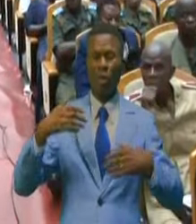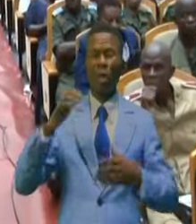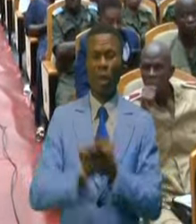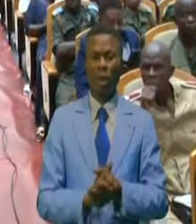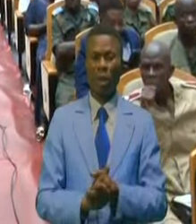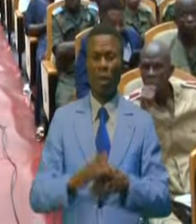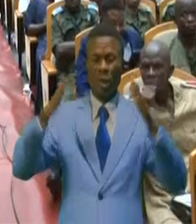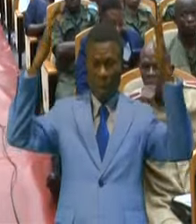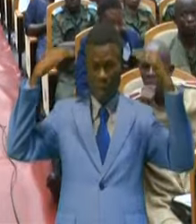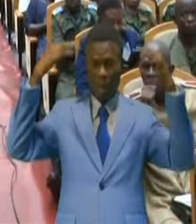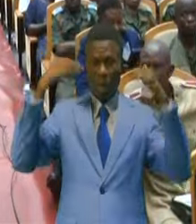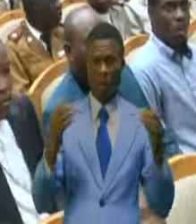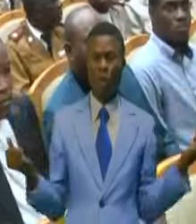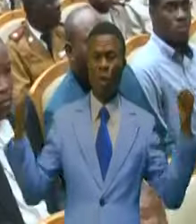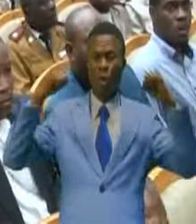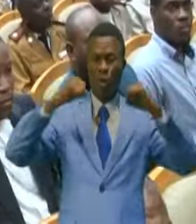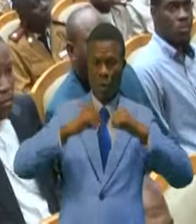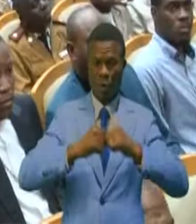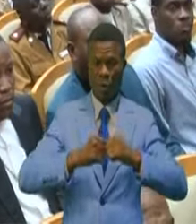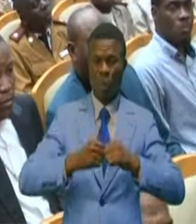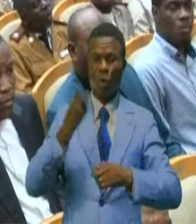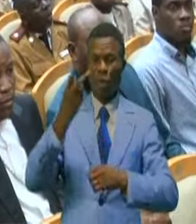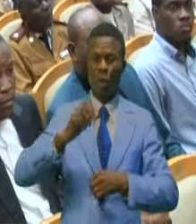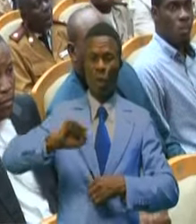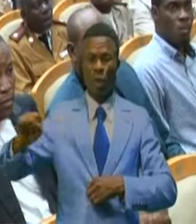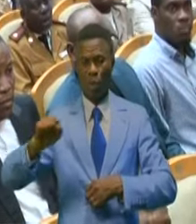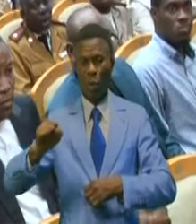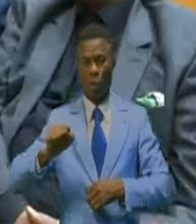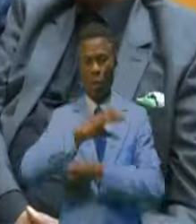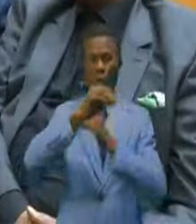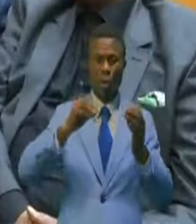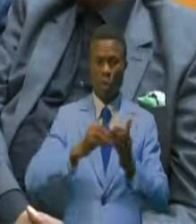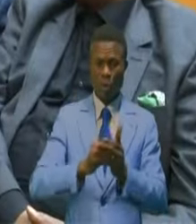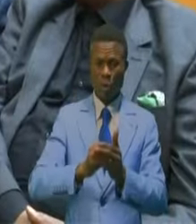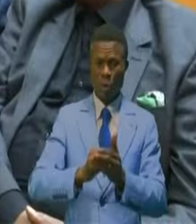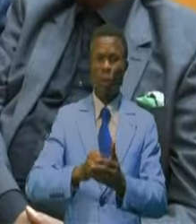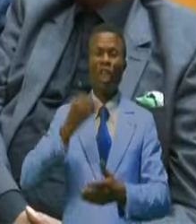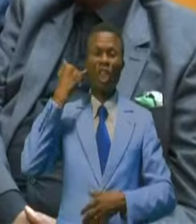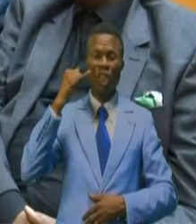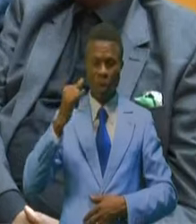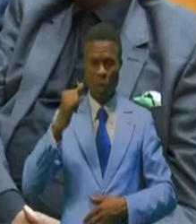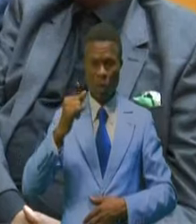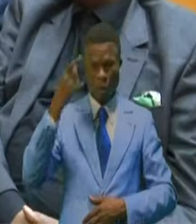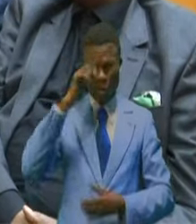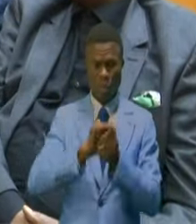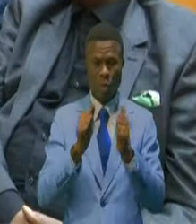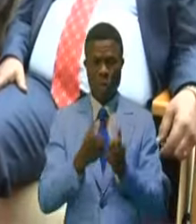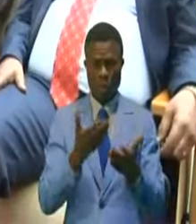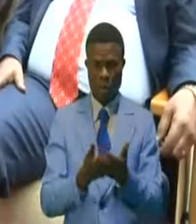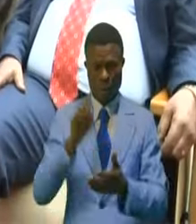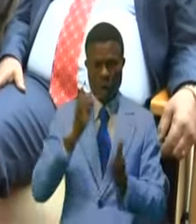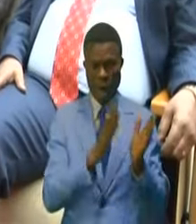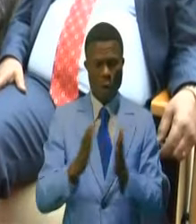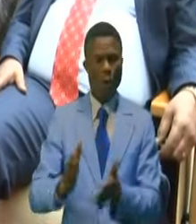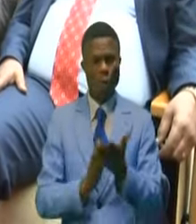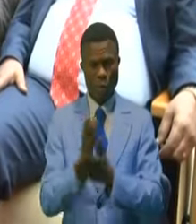et l'assèchement dans les deux hémisphères met la RDC au centre de la convoitise pour l'eau douce. Nous devons nous